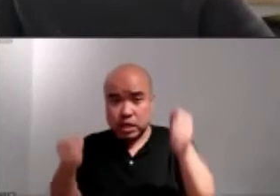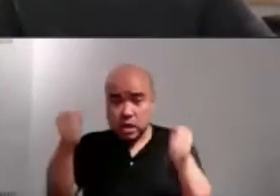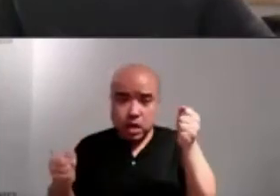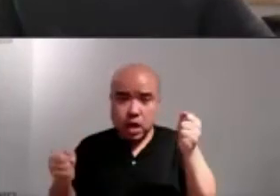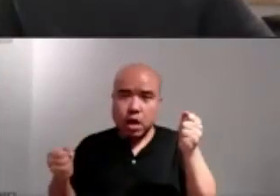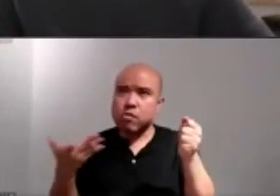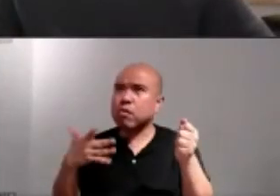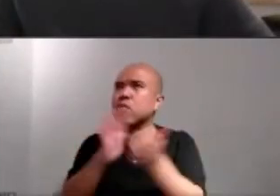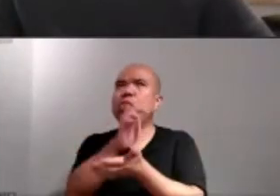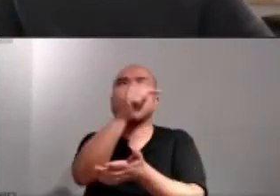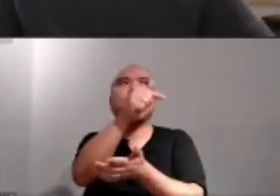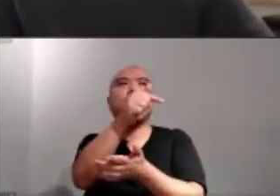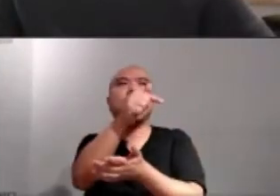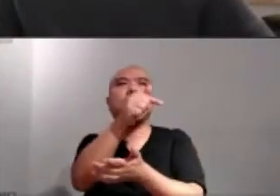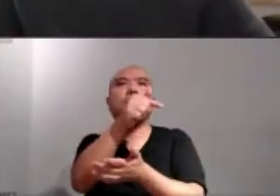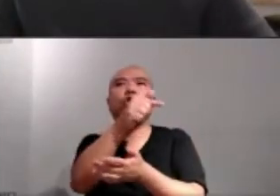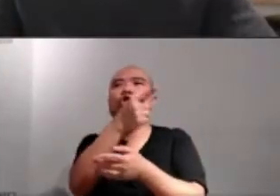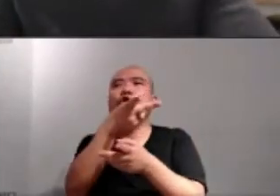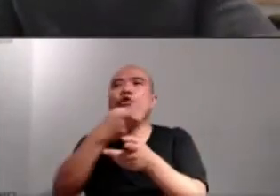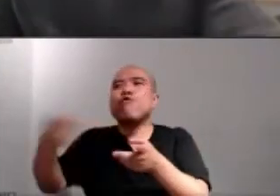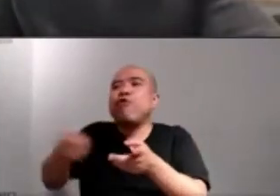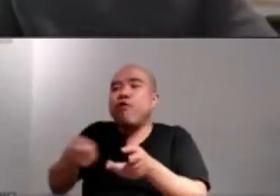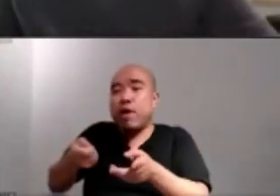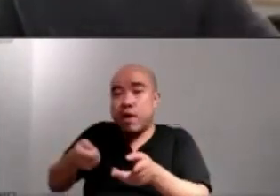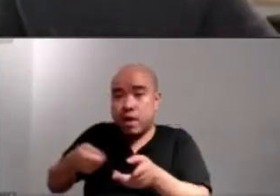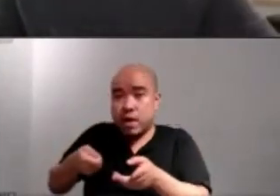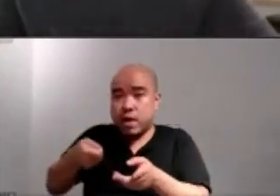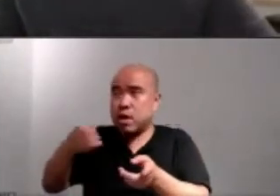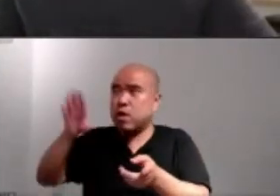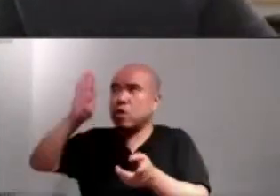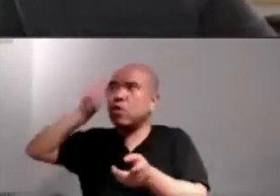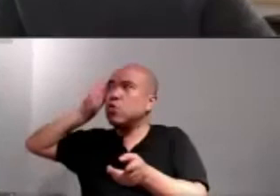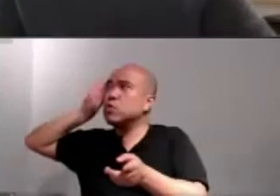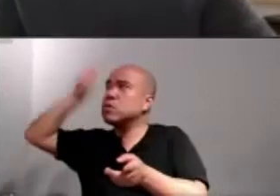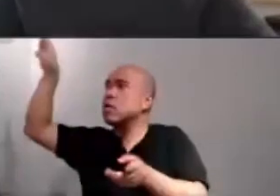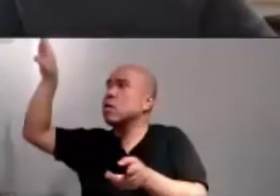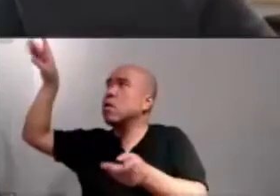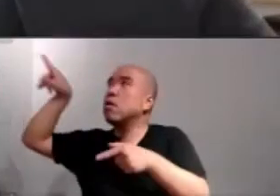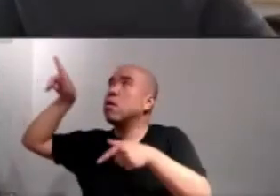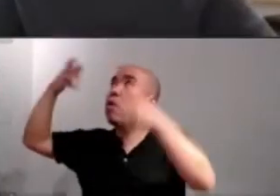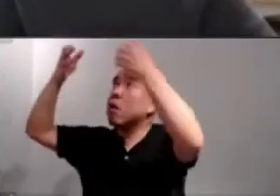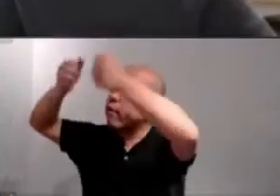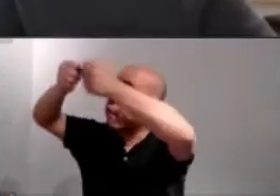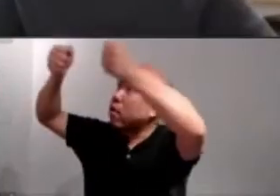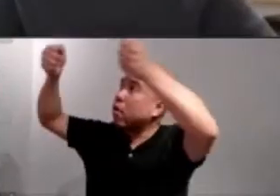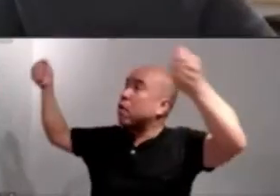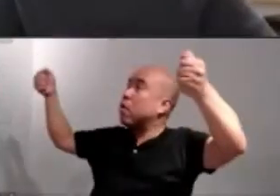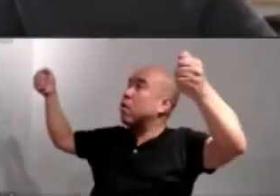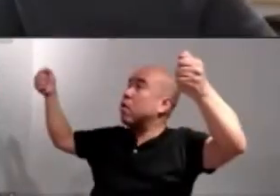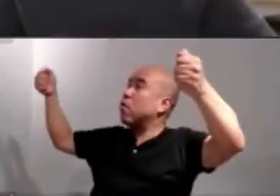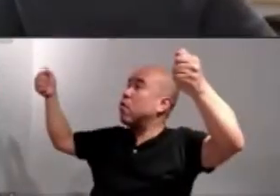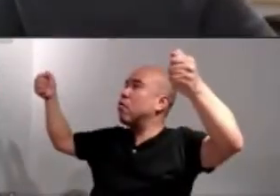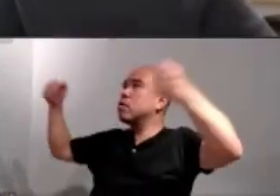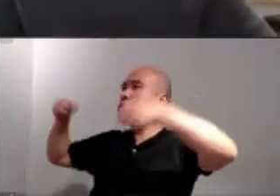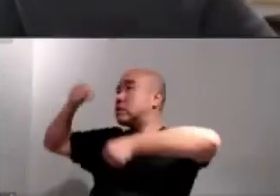能喺十年間啲嘢會加速好多啊！可能將來已經呢度打開窗就已經啲車啊喺度橫